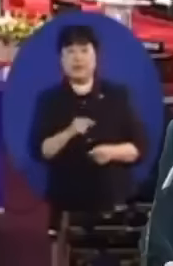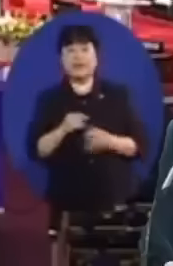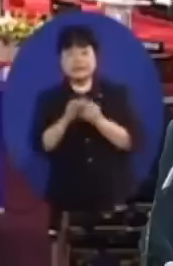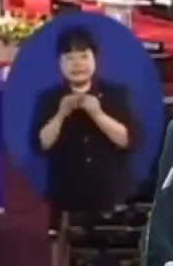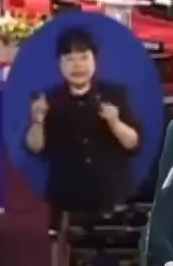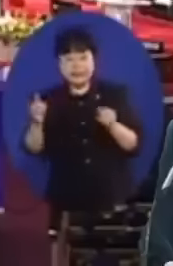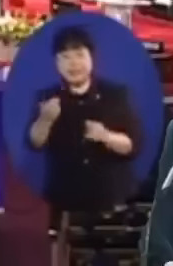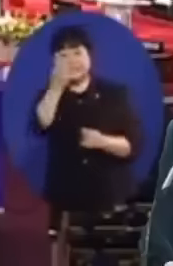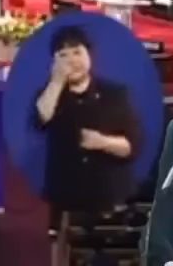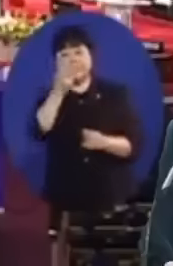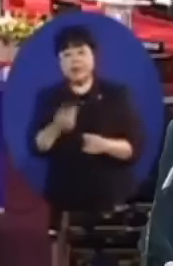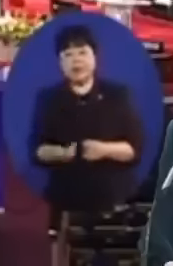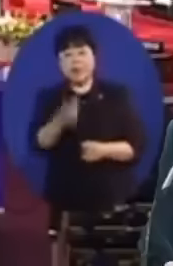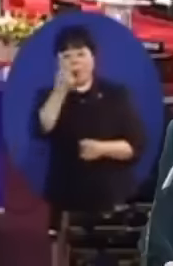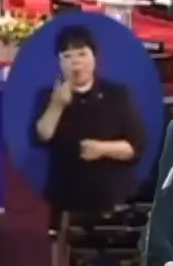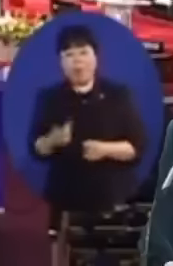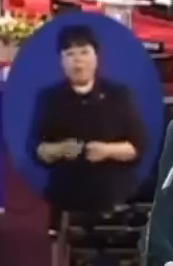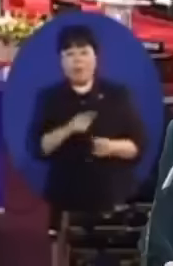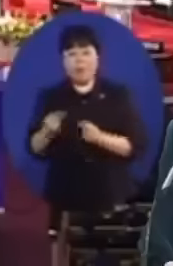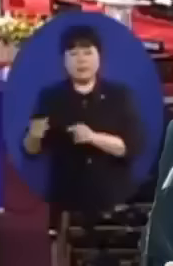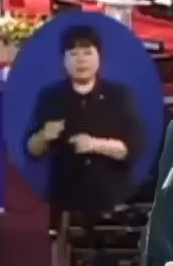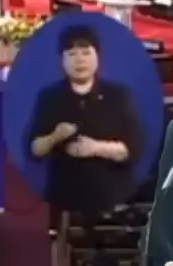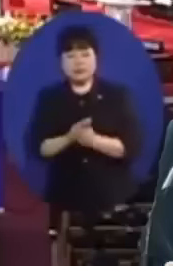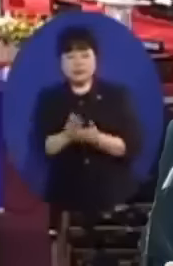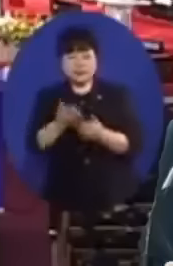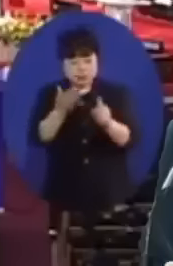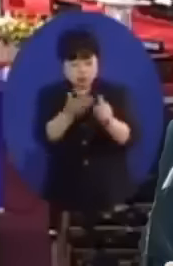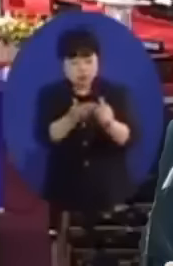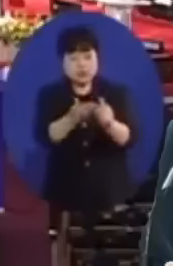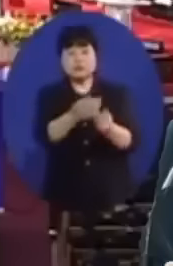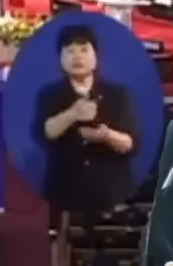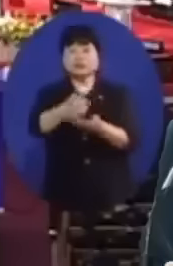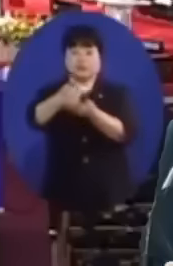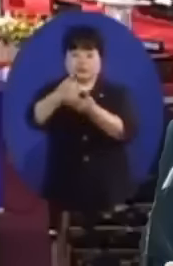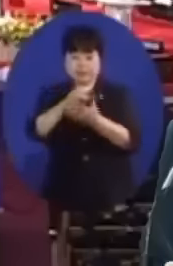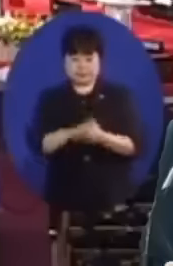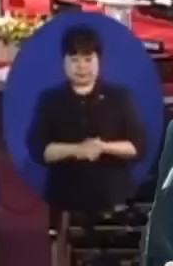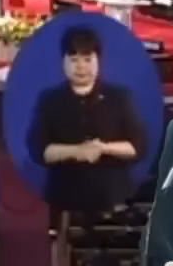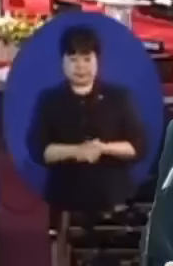만민에게 생명과 호흡과 만물을 주시니 주시는 이십니다.